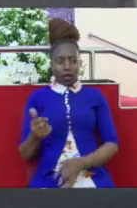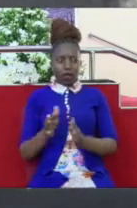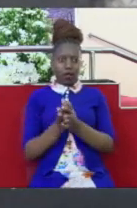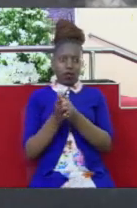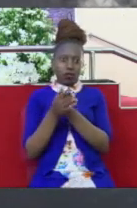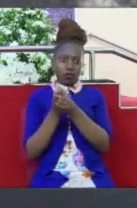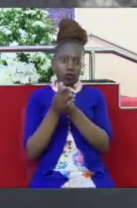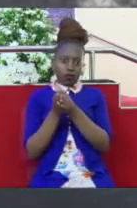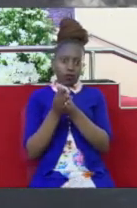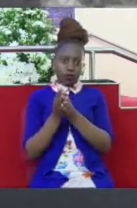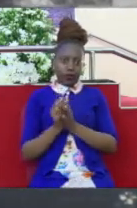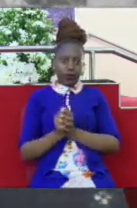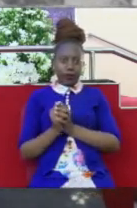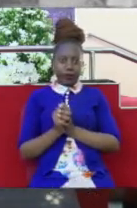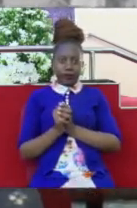katika habari ya huyo mtu.